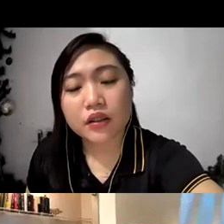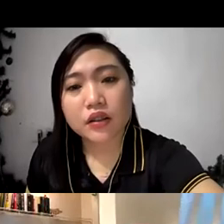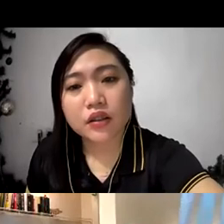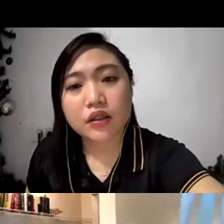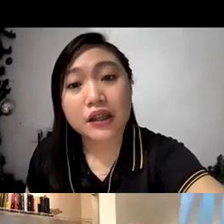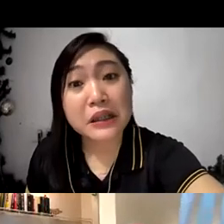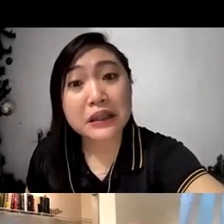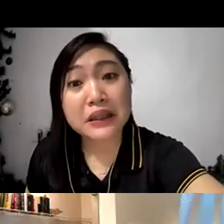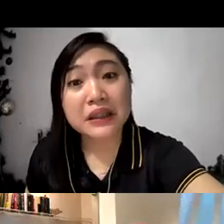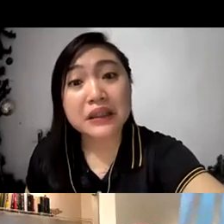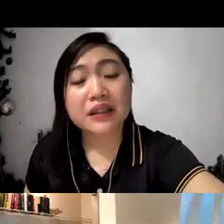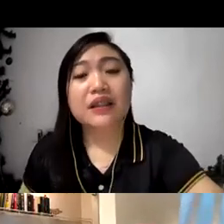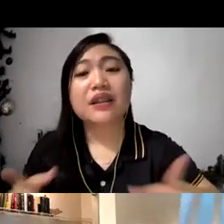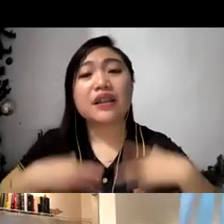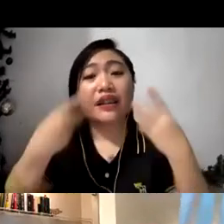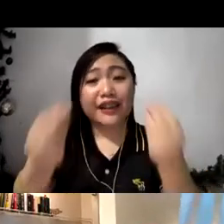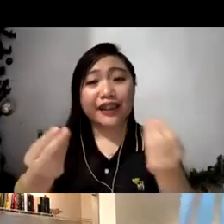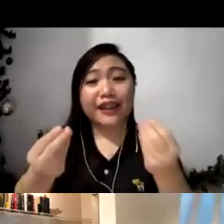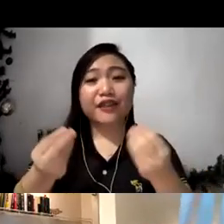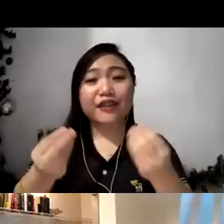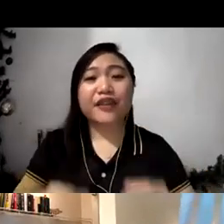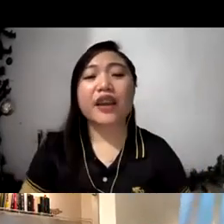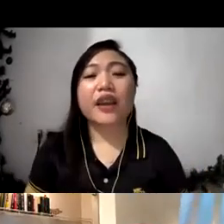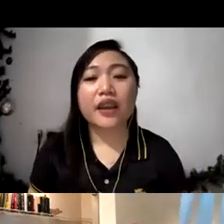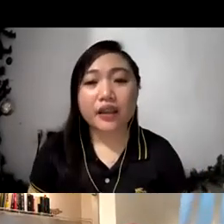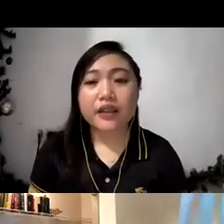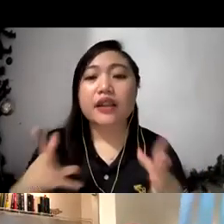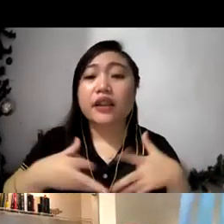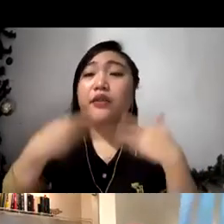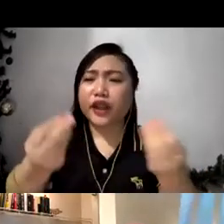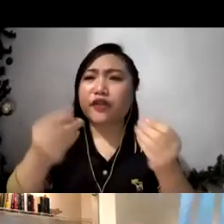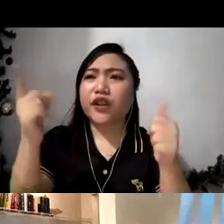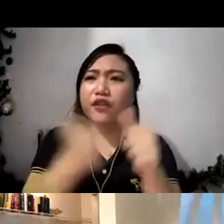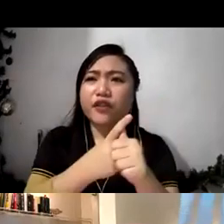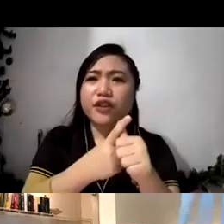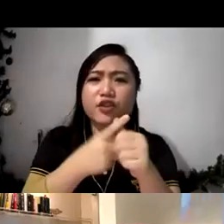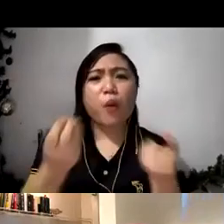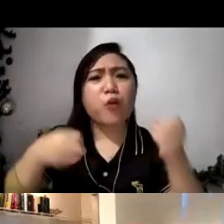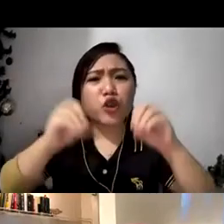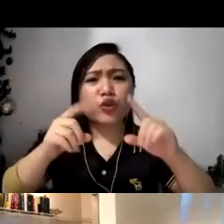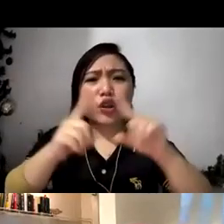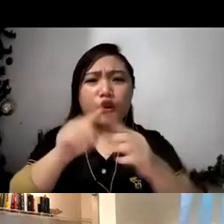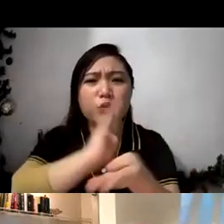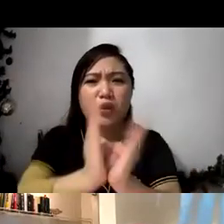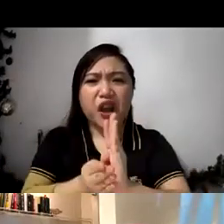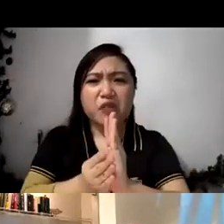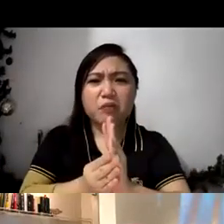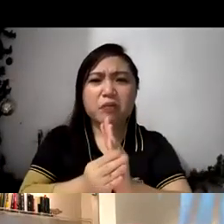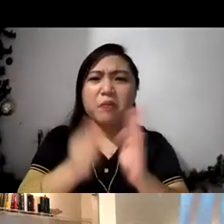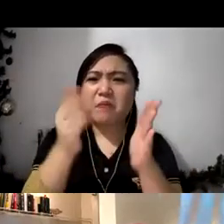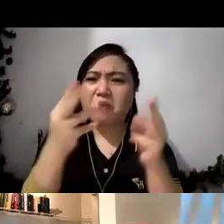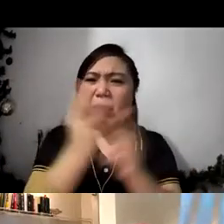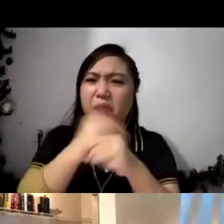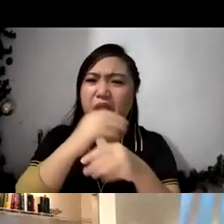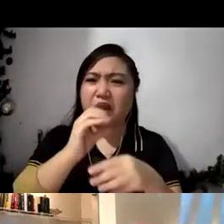mga pinuno, sila yung mga naunang gumawa ng batas. So you know, kaya makapansin natin yung mga batas